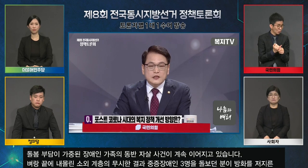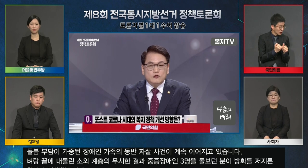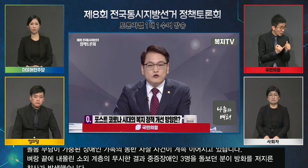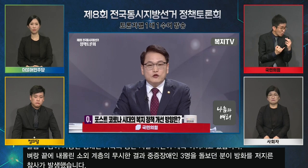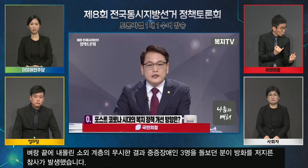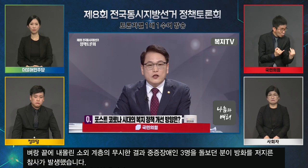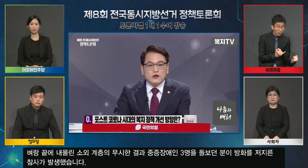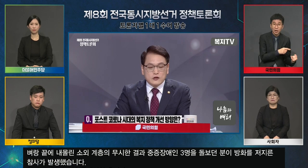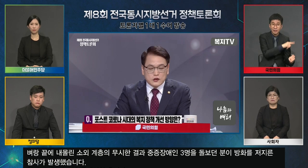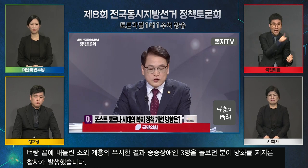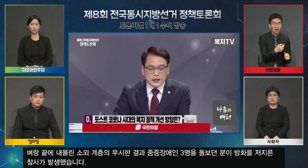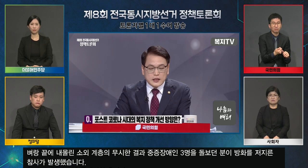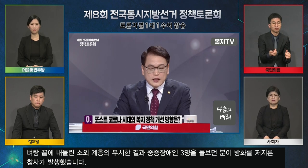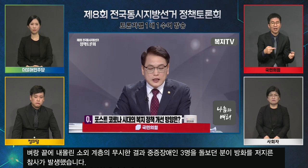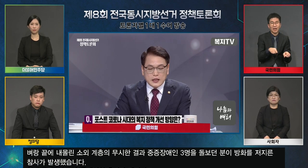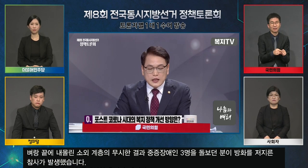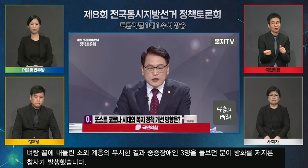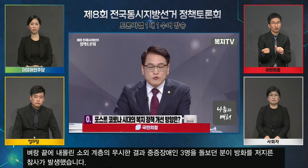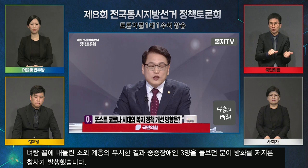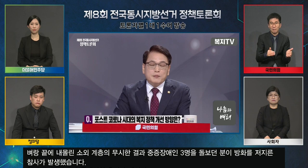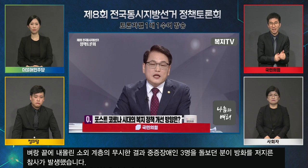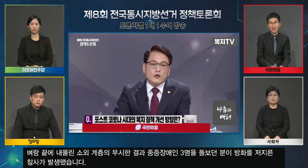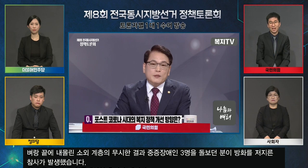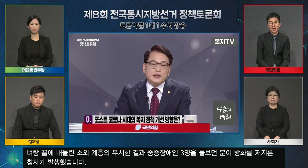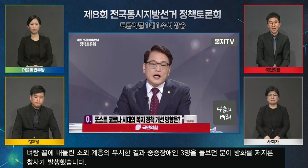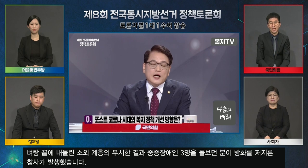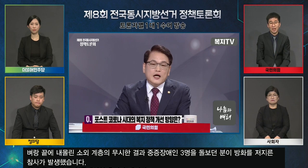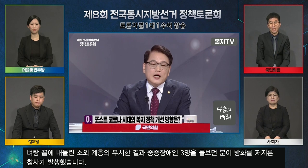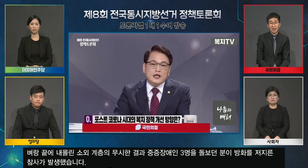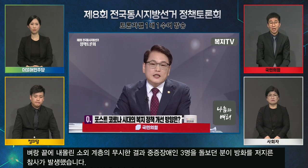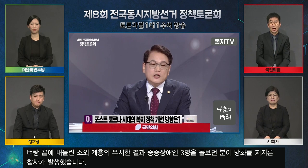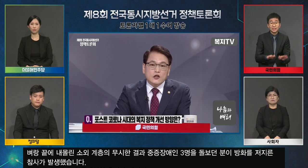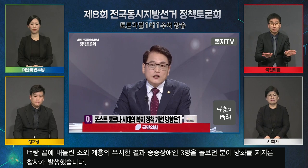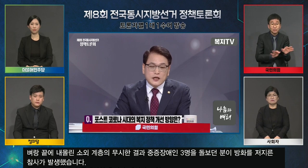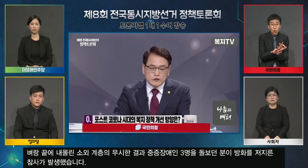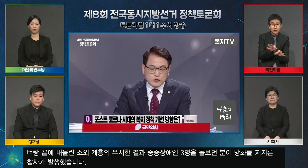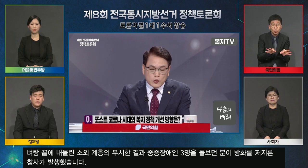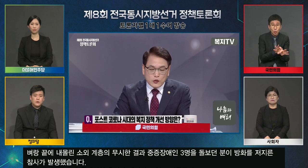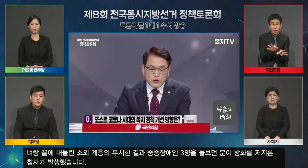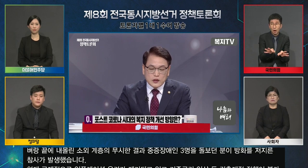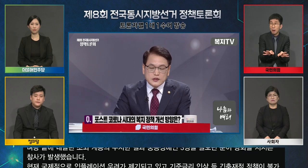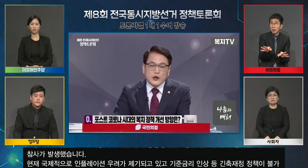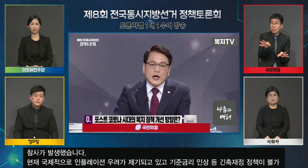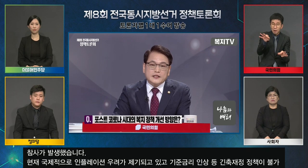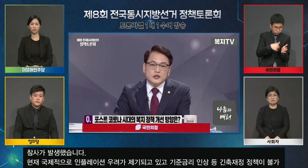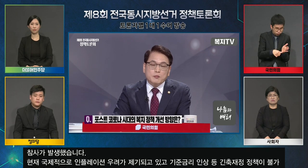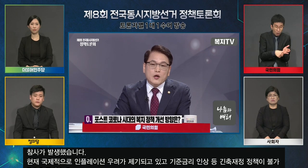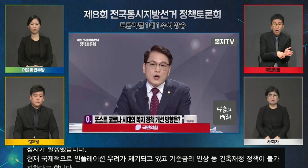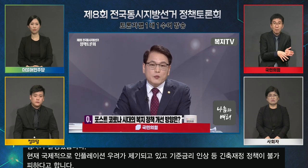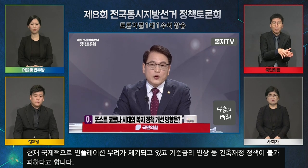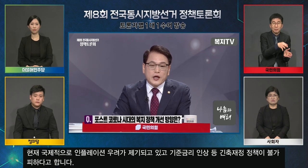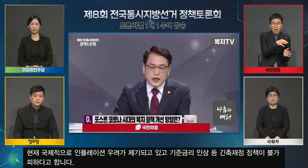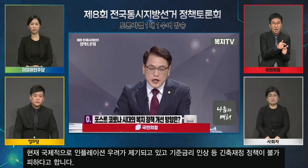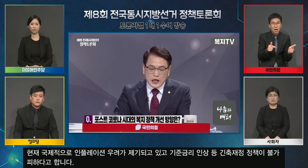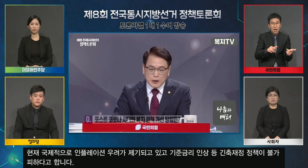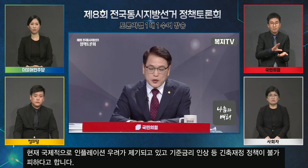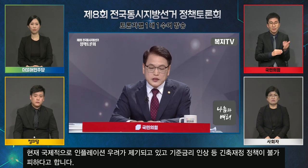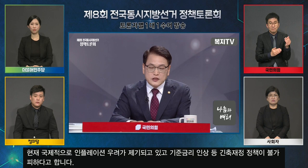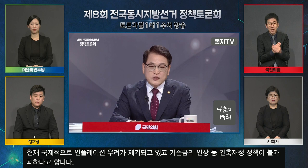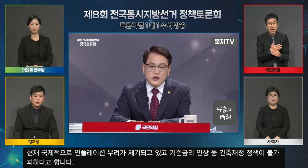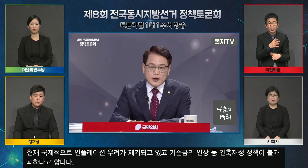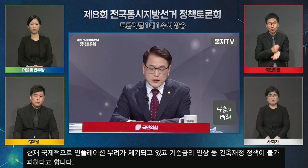긴축 재정 정책이 불가피하다고 합니다. 이런 때일수록 사회 안전망 확보에